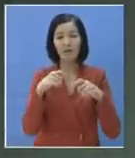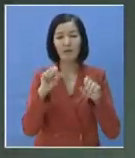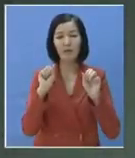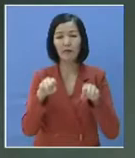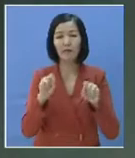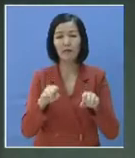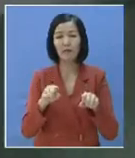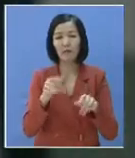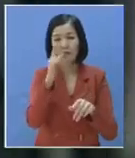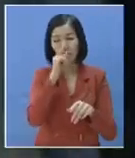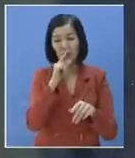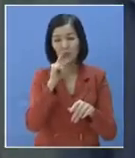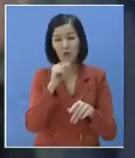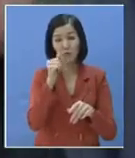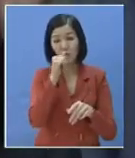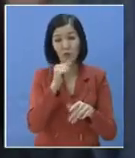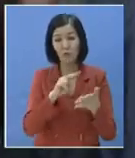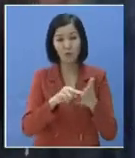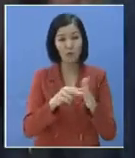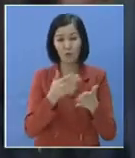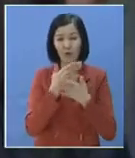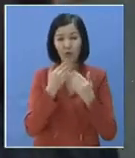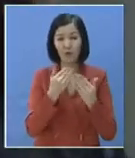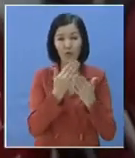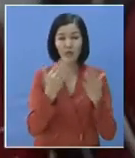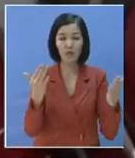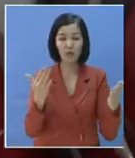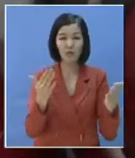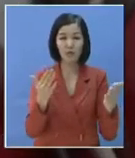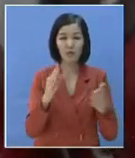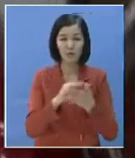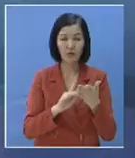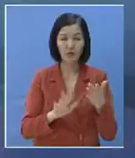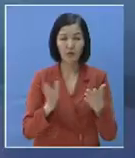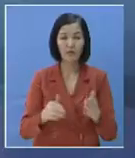мотоциклы Илья даже не планирует. Для него эта коллекция бесценна.